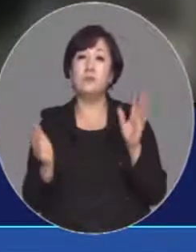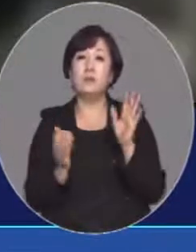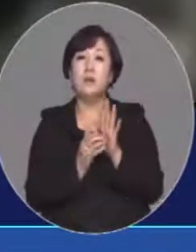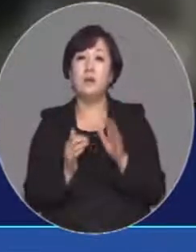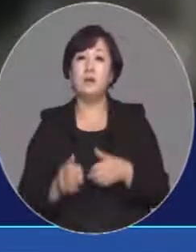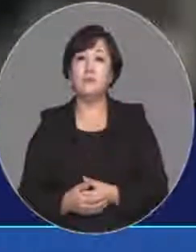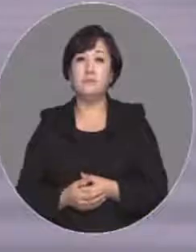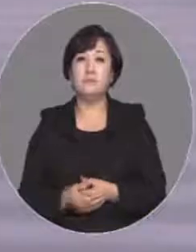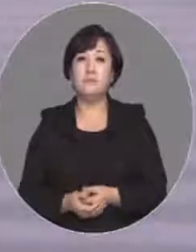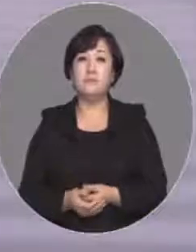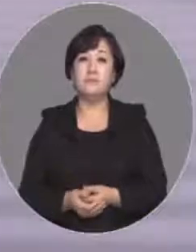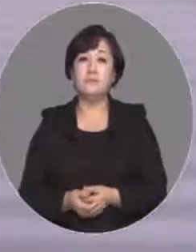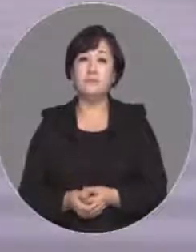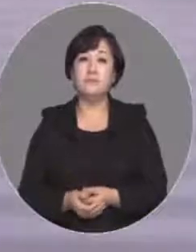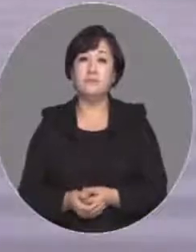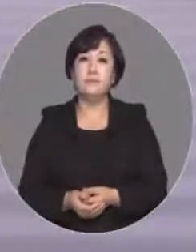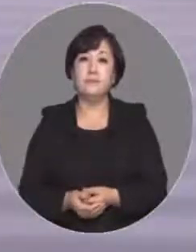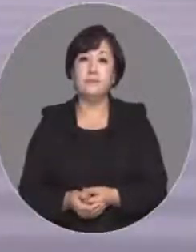기자입니다.